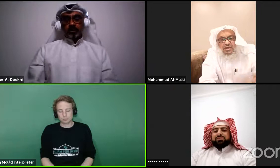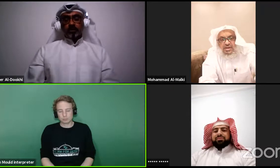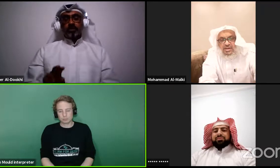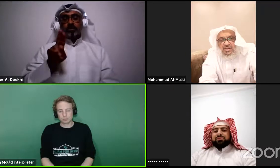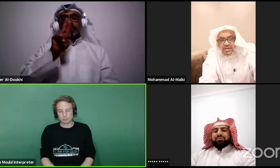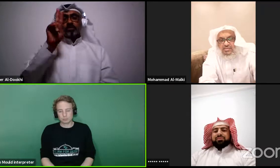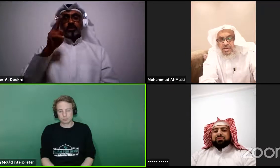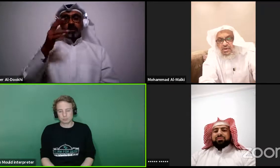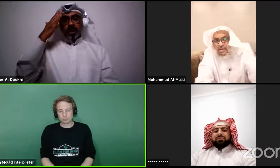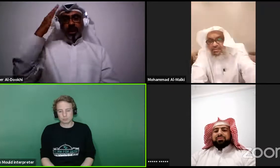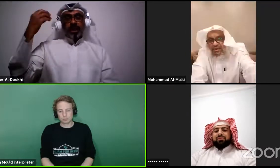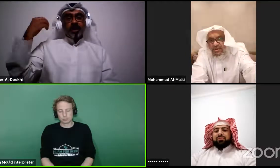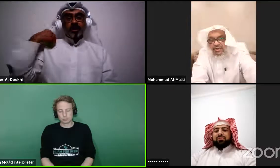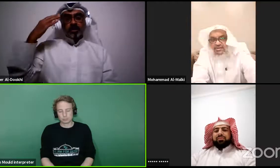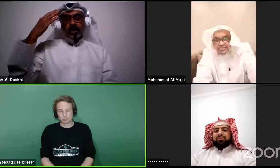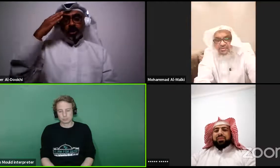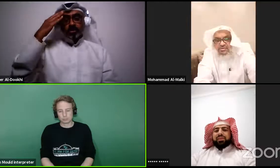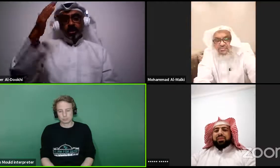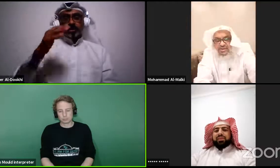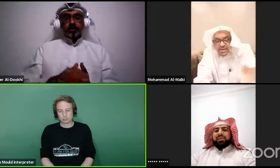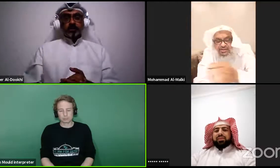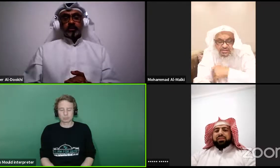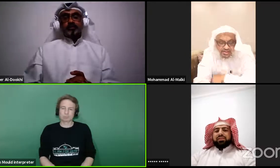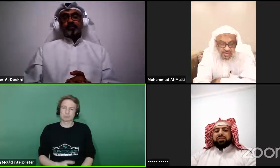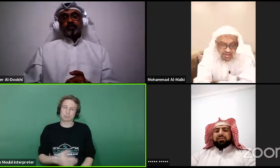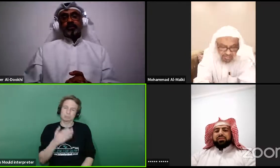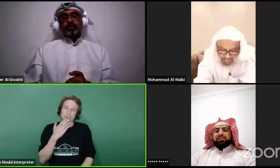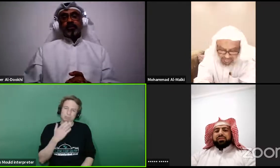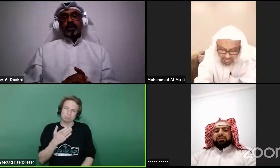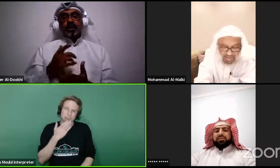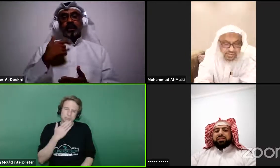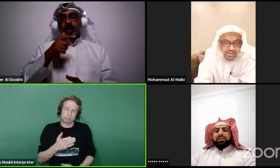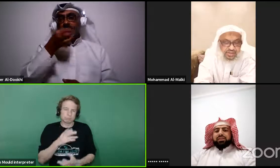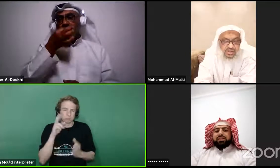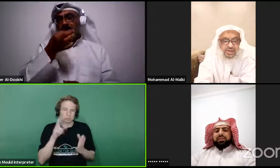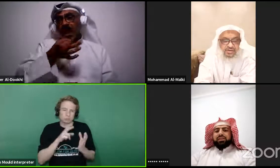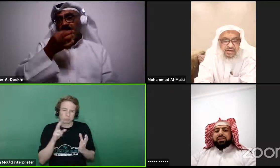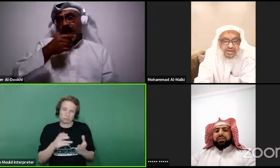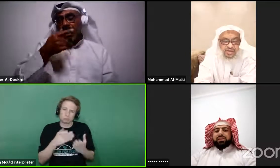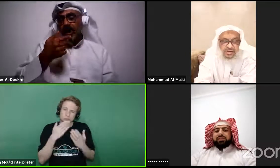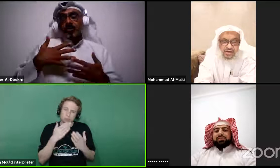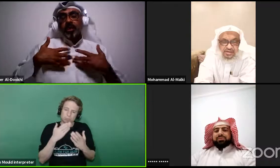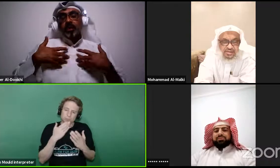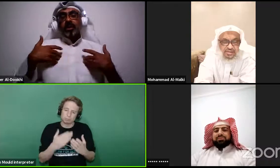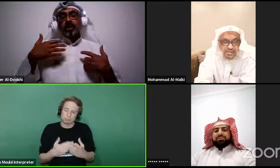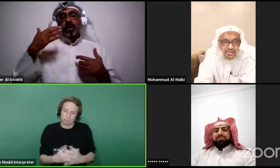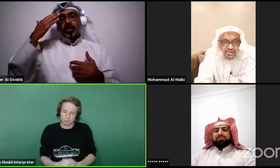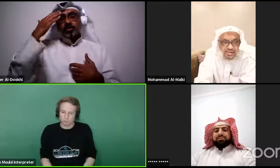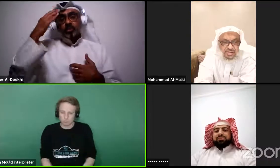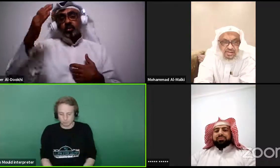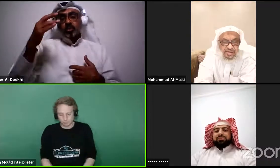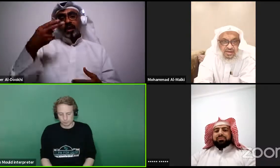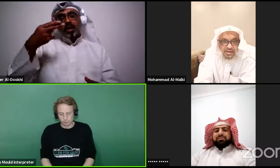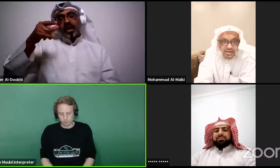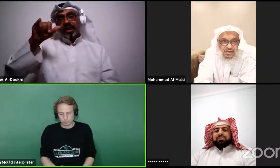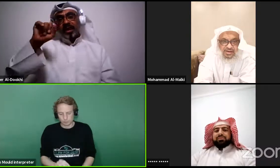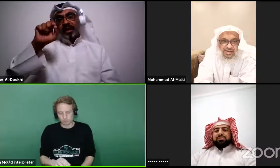وجزاكم الله خير وبارك فيكم على هذه القراءة الماتعة وشكر الله للأخ عقيل